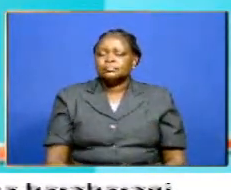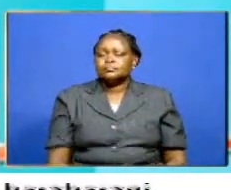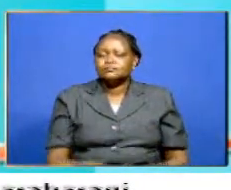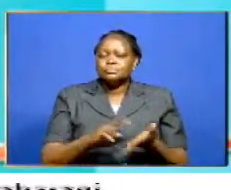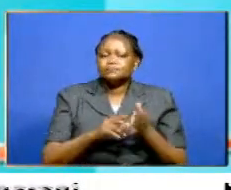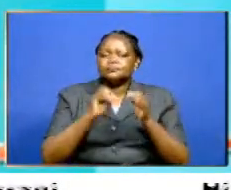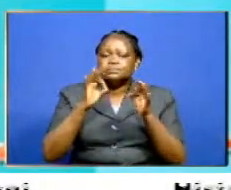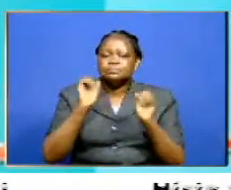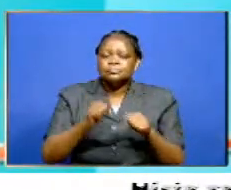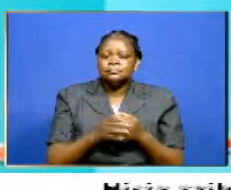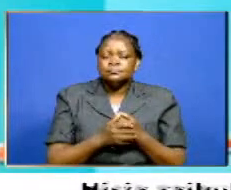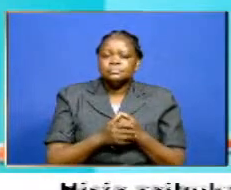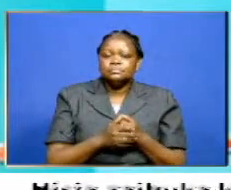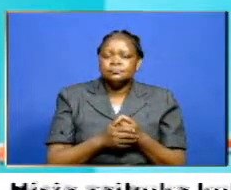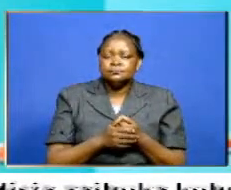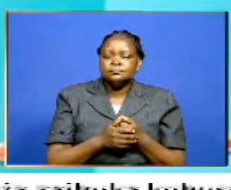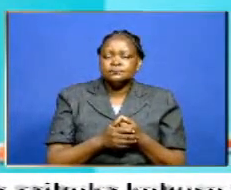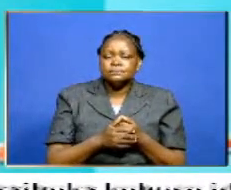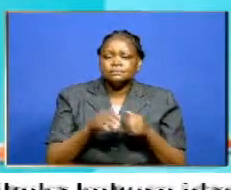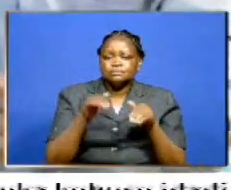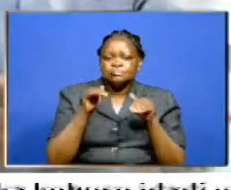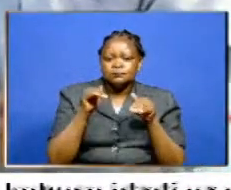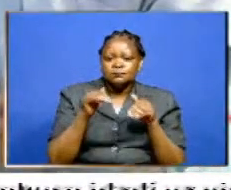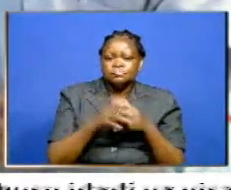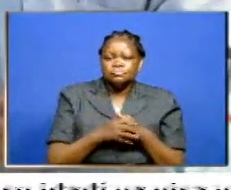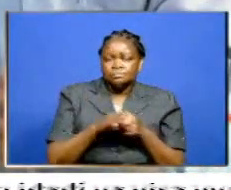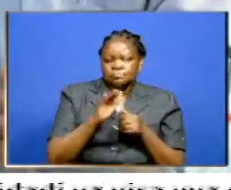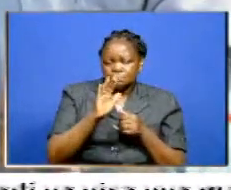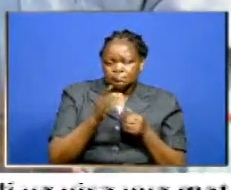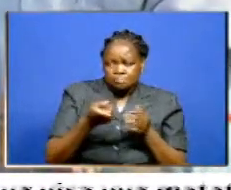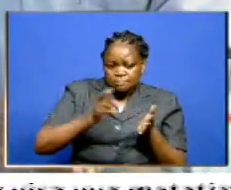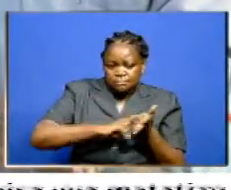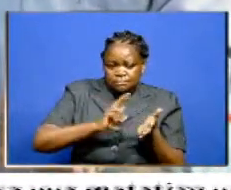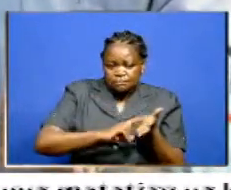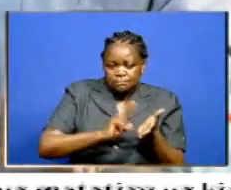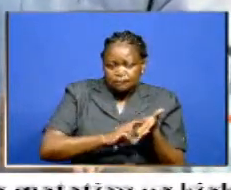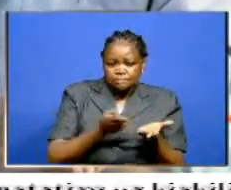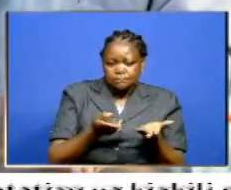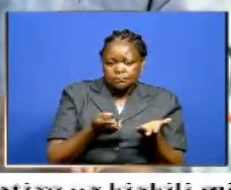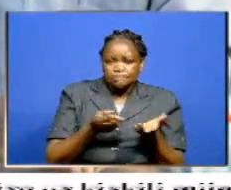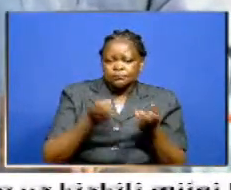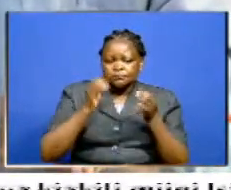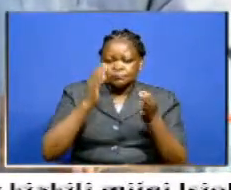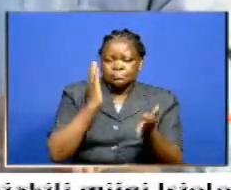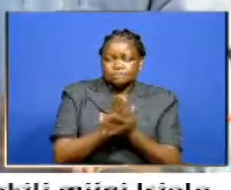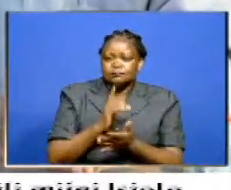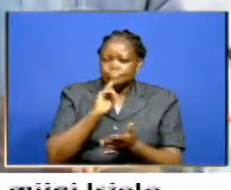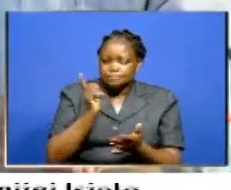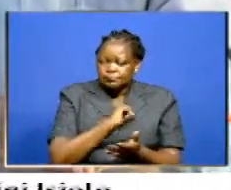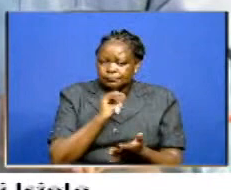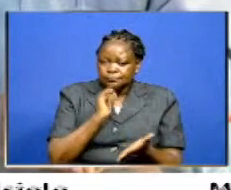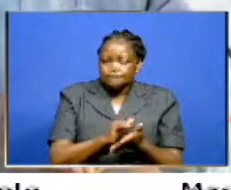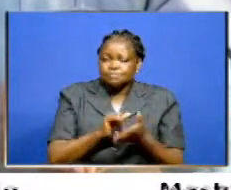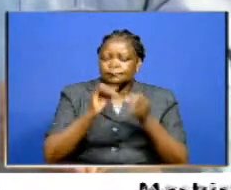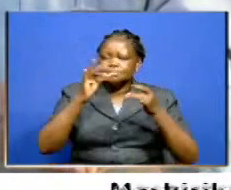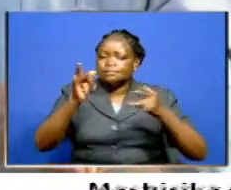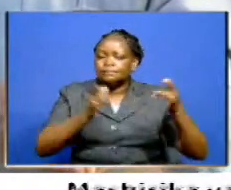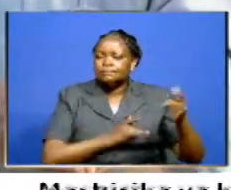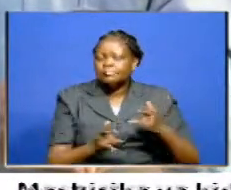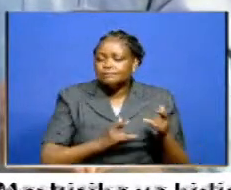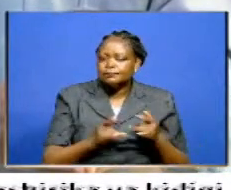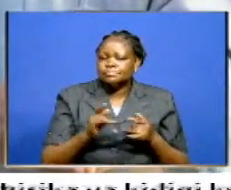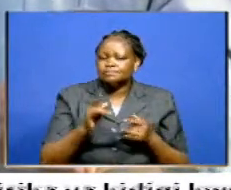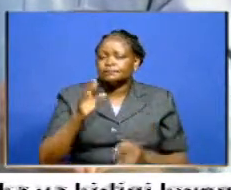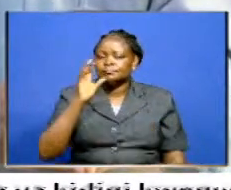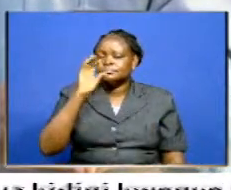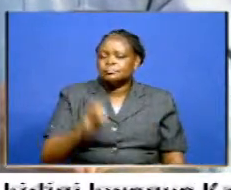tukiweza tupate hiyo nukta ya Brian. Brian, mimi nilikuwa nataka kusema hivi, ambapo amegusia kwamba ukiangalia asilimia ya